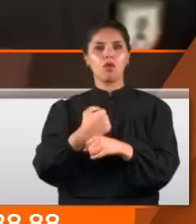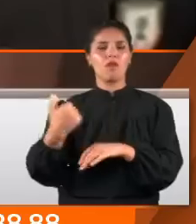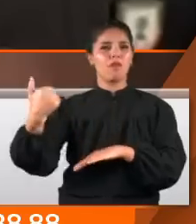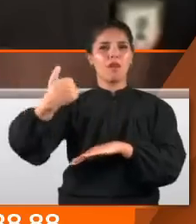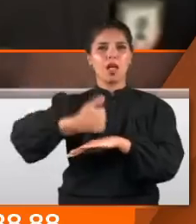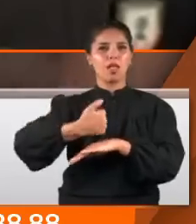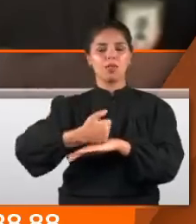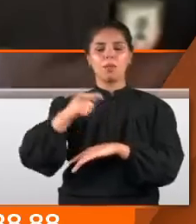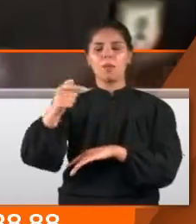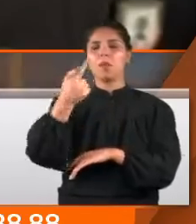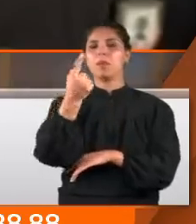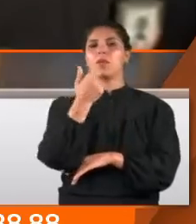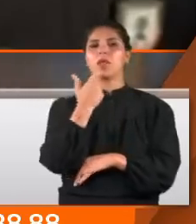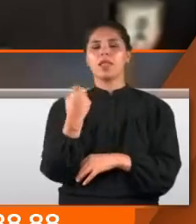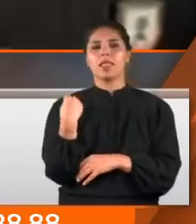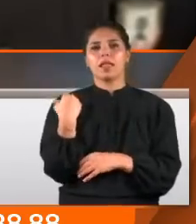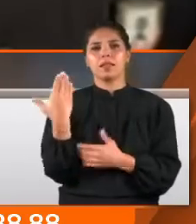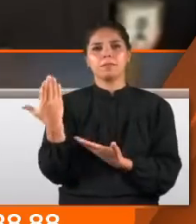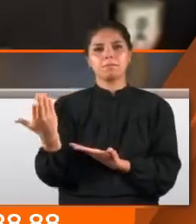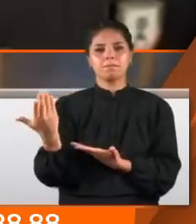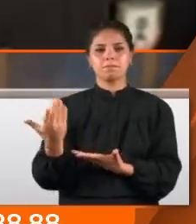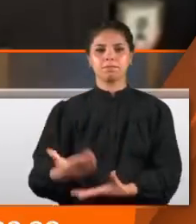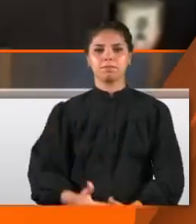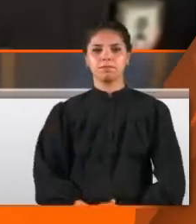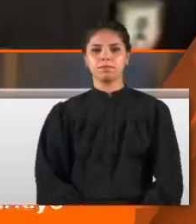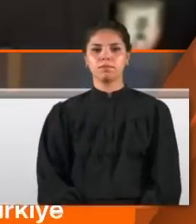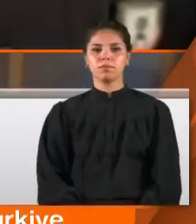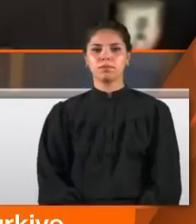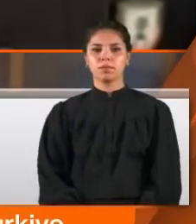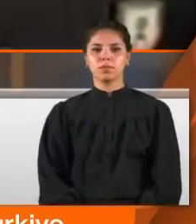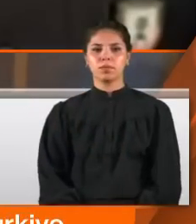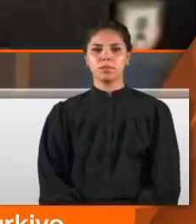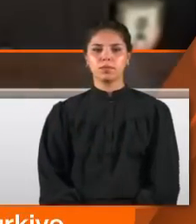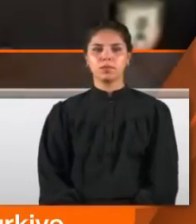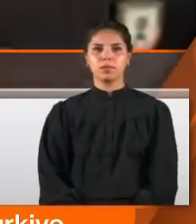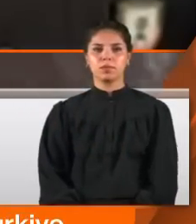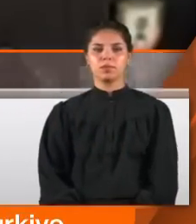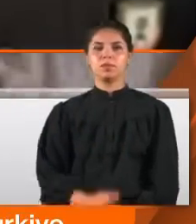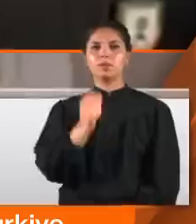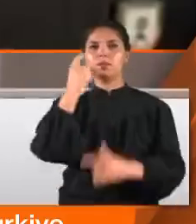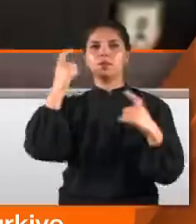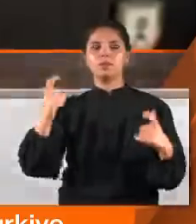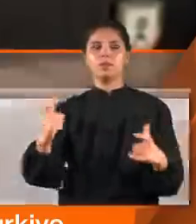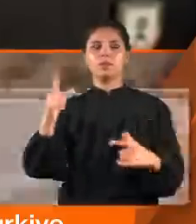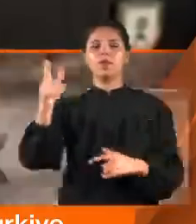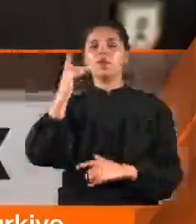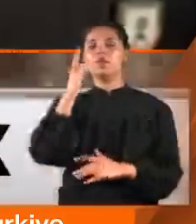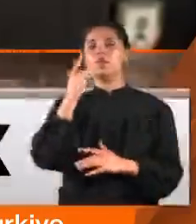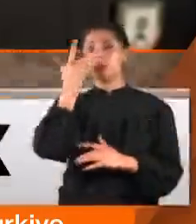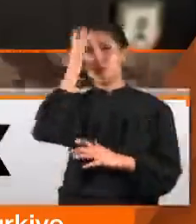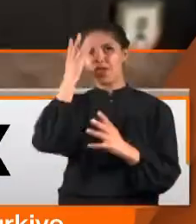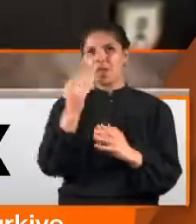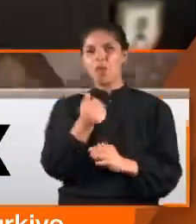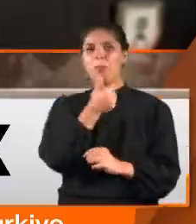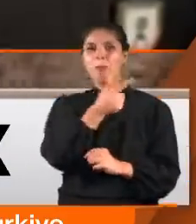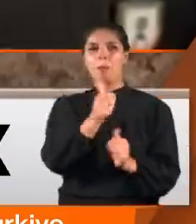daha 1,5 yıl olmuştu. Babası da 48 yaşında polis memuruyken vefat etti kalp krizinden. Ankara'da görev şehidi olan babasının